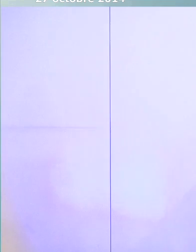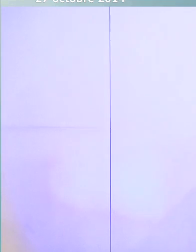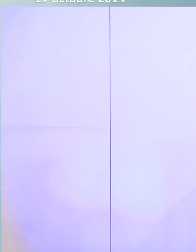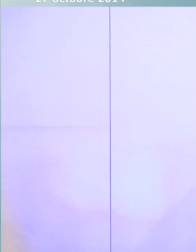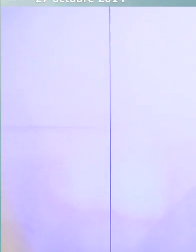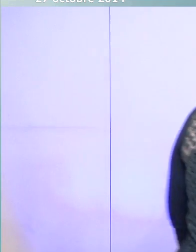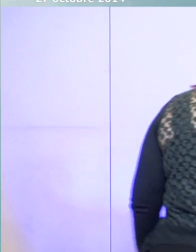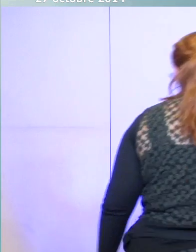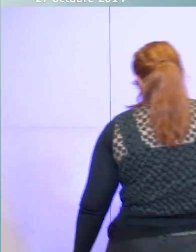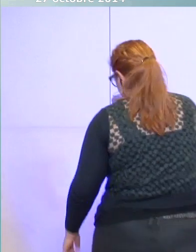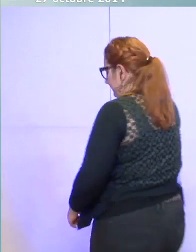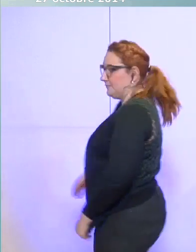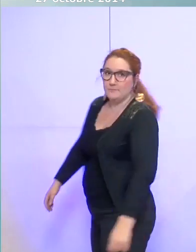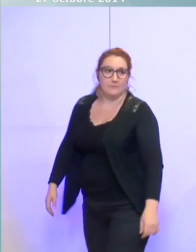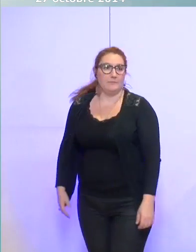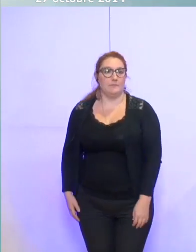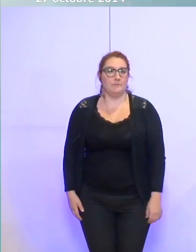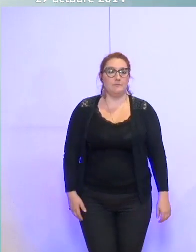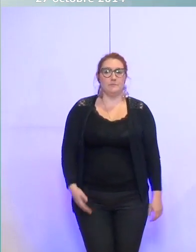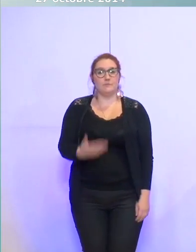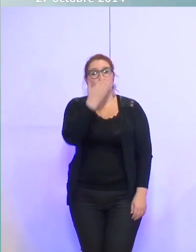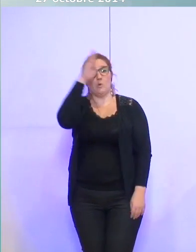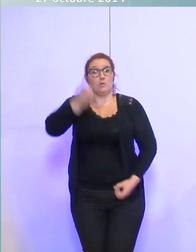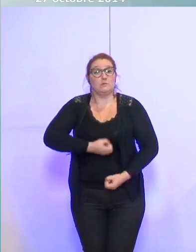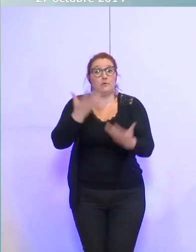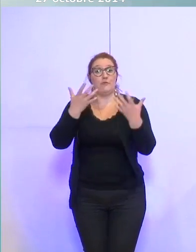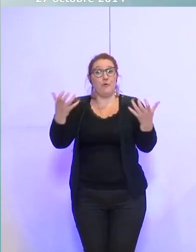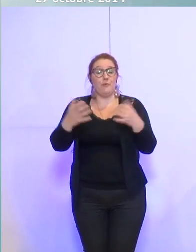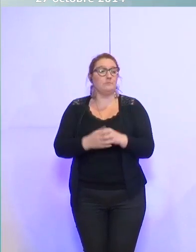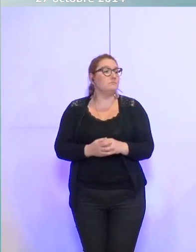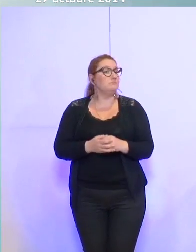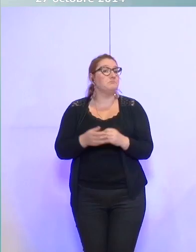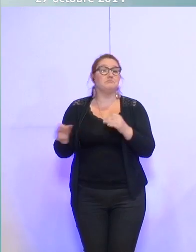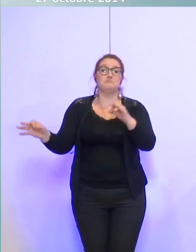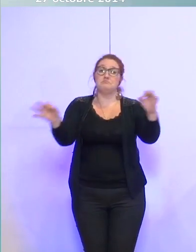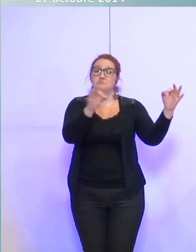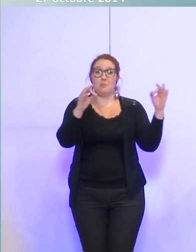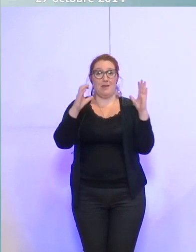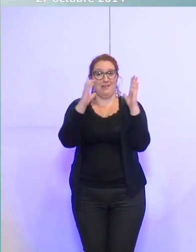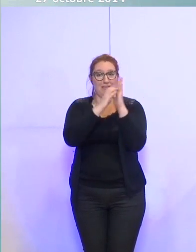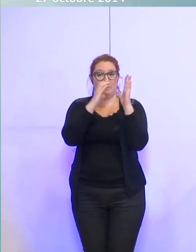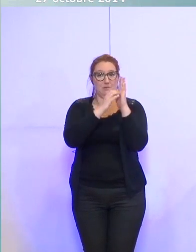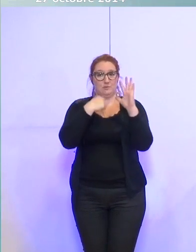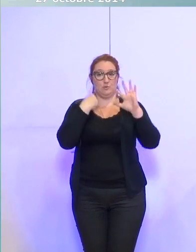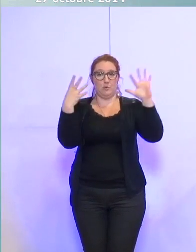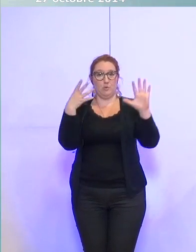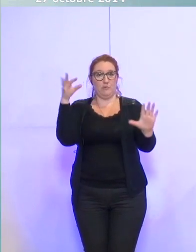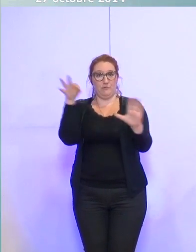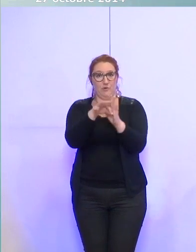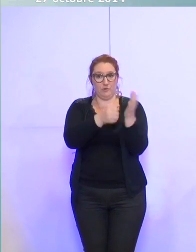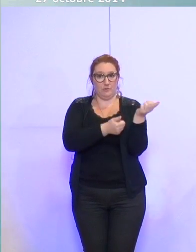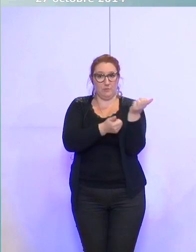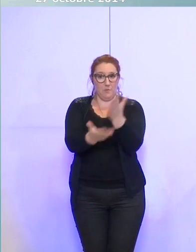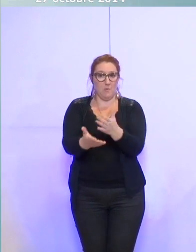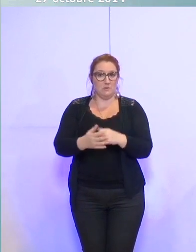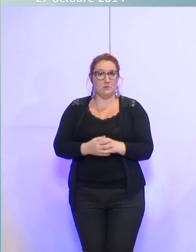Y a-t-il d'autres prises de parole ? Si ce n'est pas le cas, je vais donc mettre cette délibération numéro 9 aux voix. Qui ne